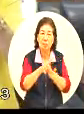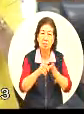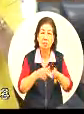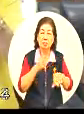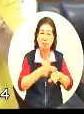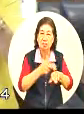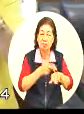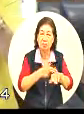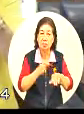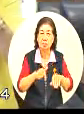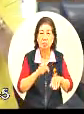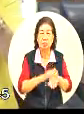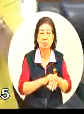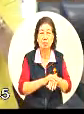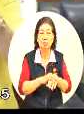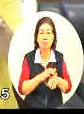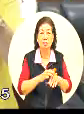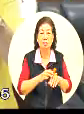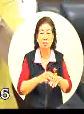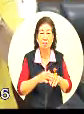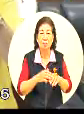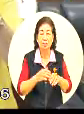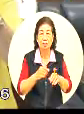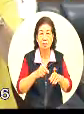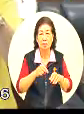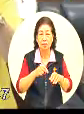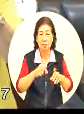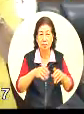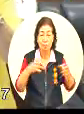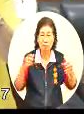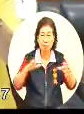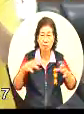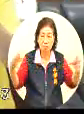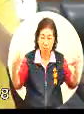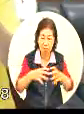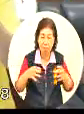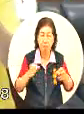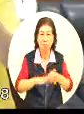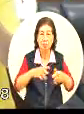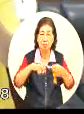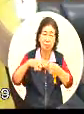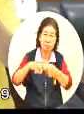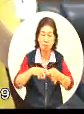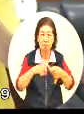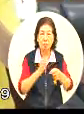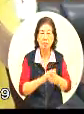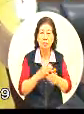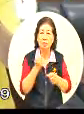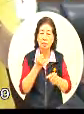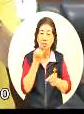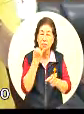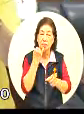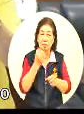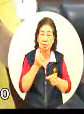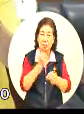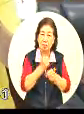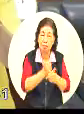室的专家还是学者来结合，让然后来进我们的黄埔新村，来发挥我们